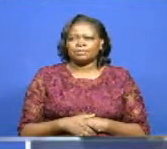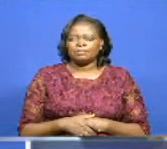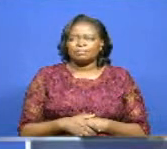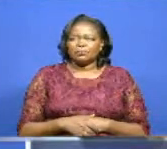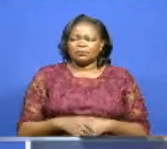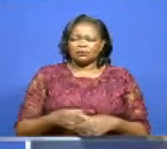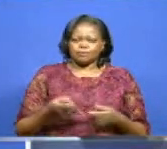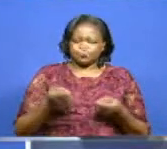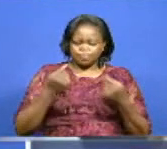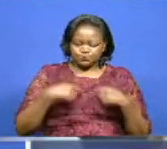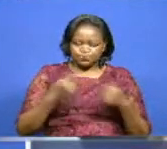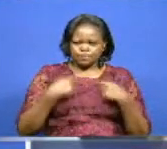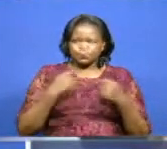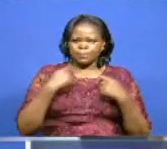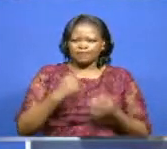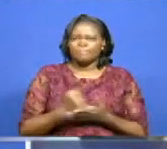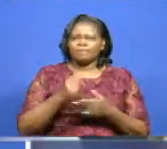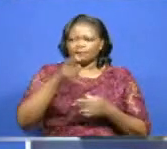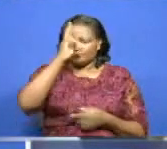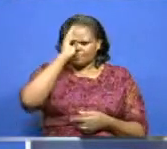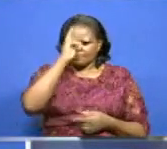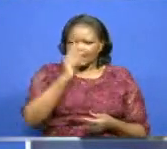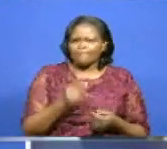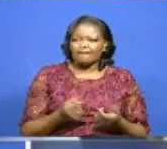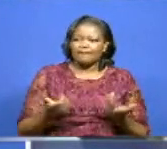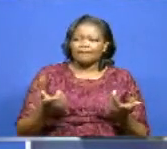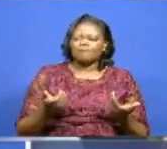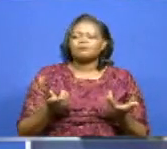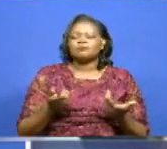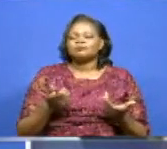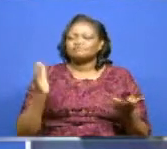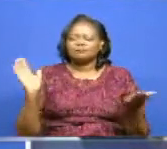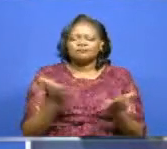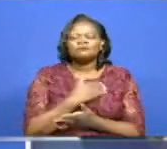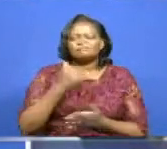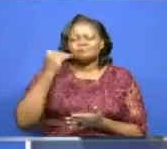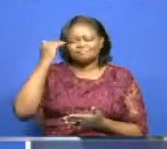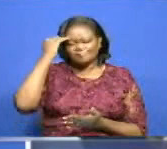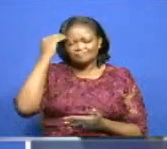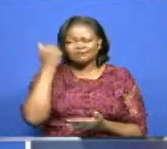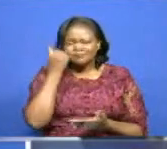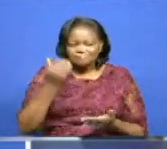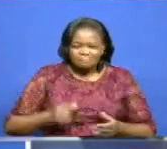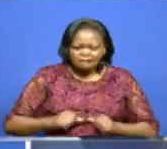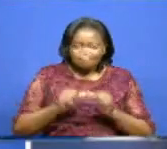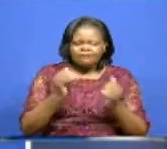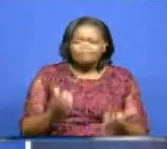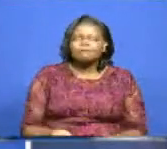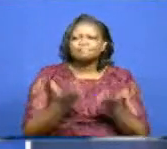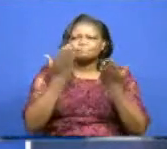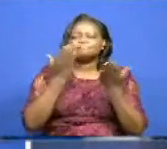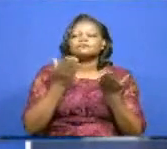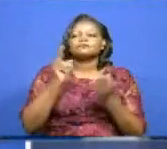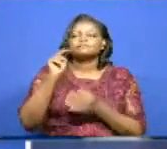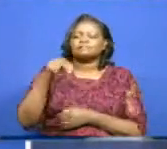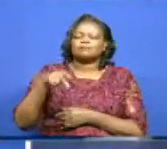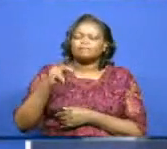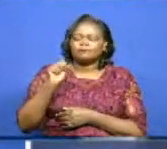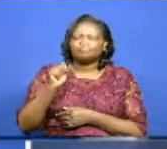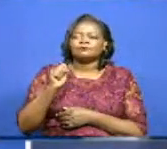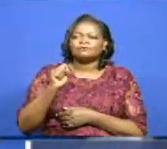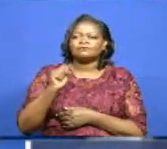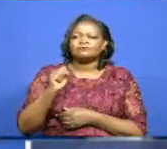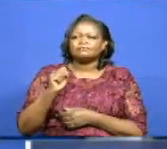Juhudi za kuwasaidia maafisa wa polisi kukabiliana na misongo ya mawazo zinaendelea kuimarishwa. Huduma ya taifa ya polisi leo